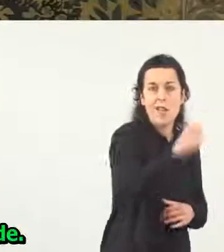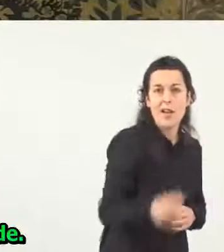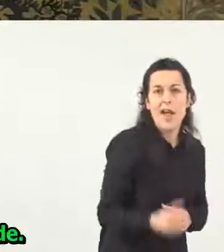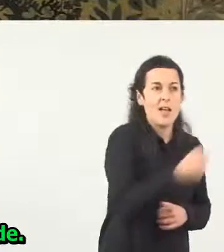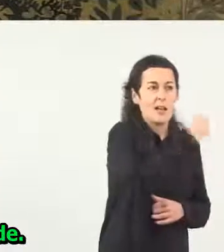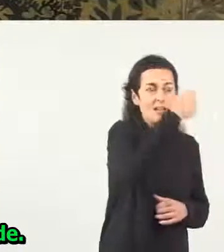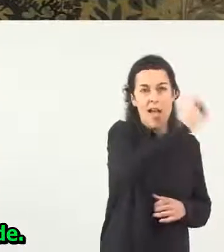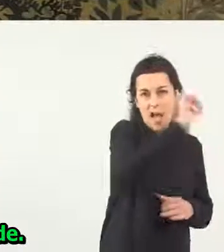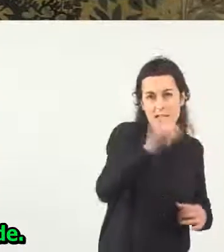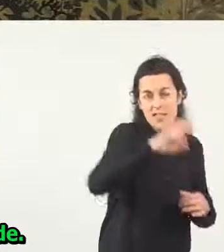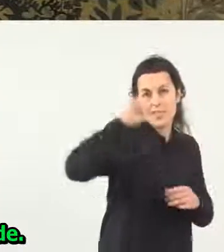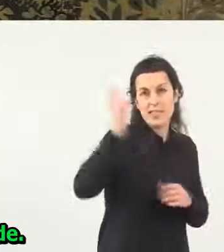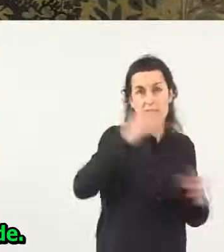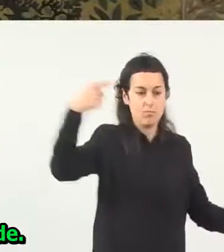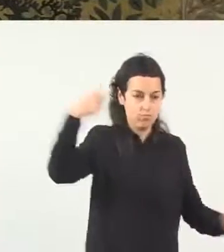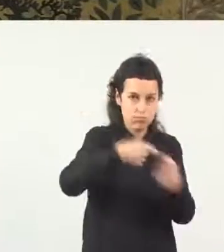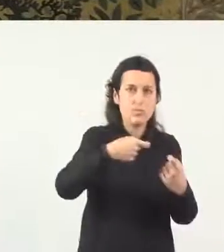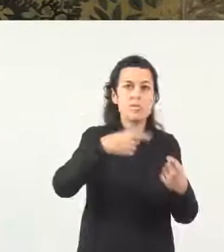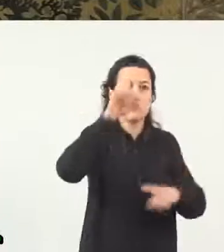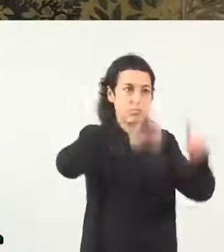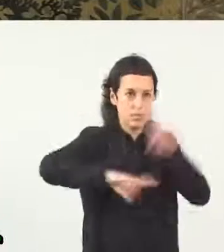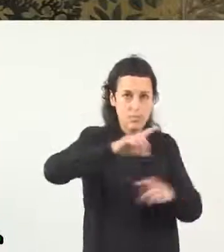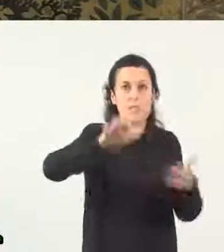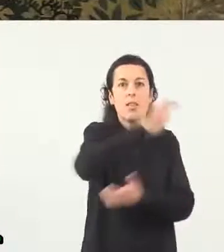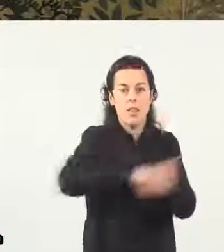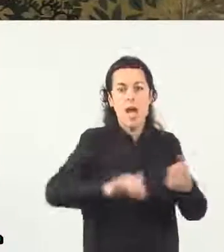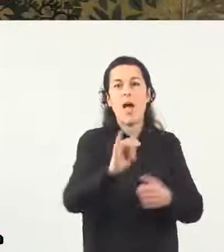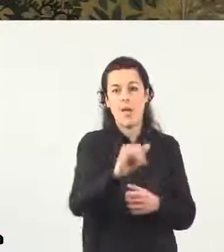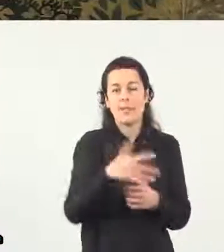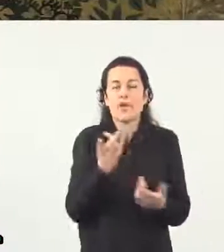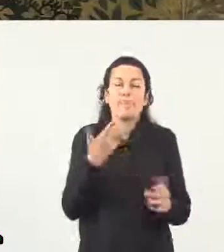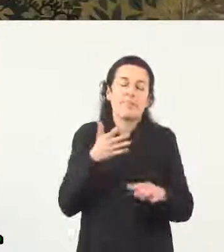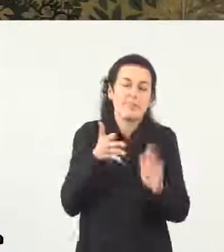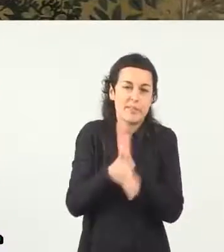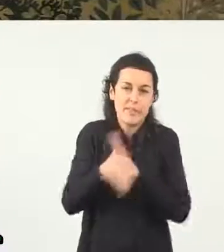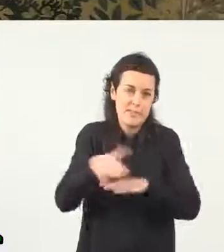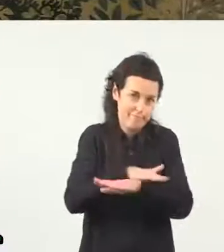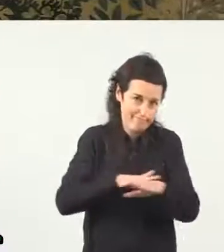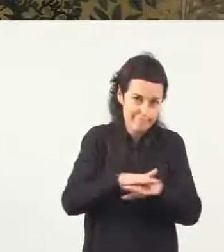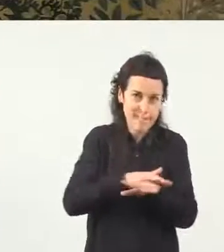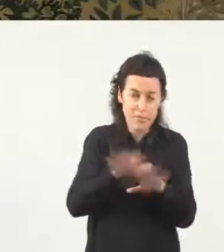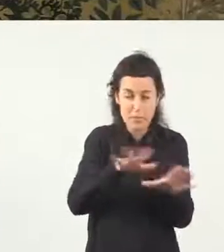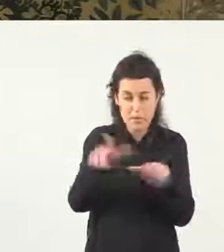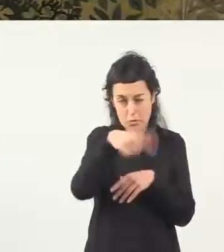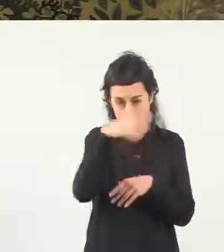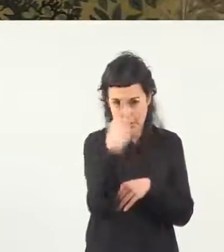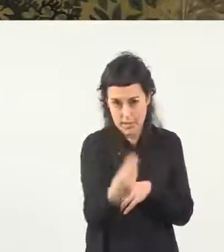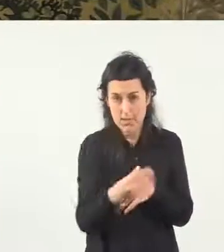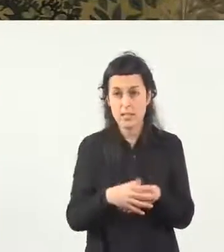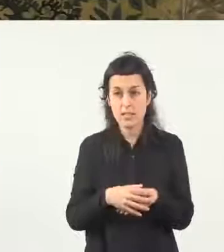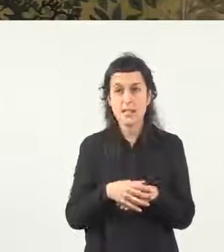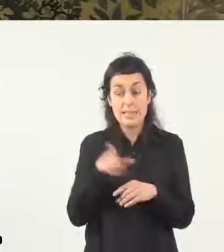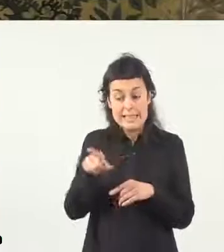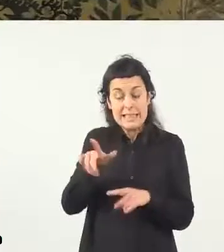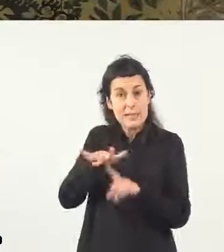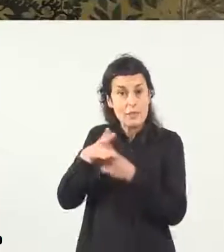bueno, desberdintasuna daude, gatazka daude, eta problemak daude, ez da? Bueno, simpletzen ari naiz asko, baina gutxe gora bera, zuek ulertzeko, hori heltzen ari da